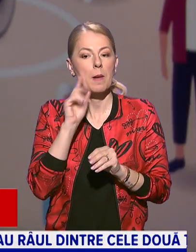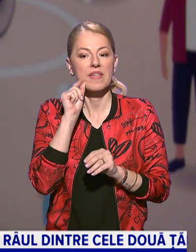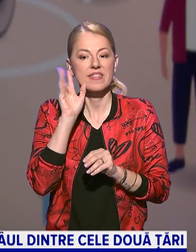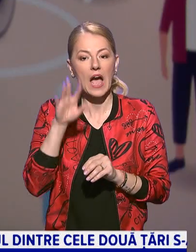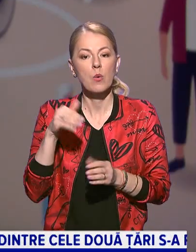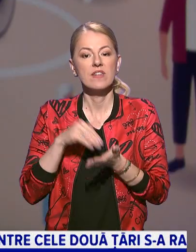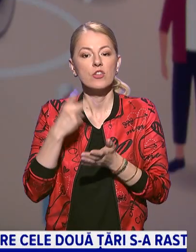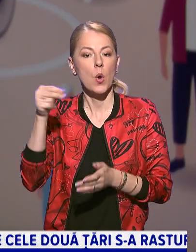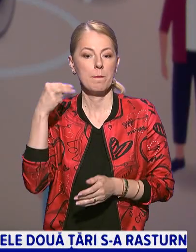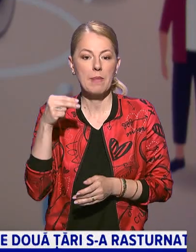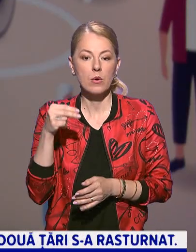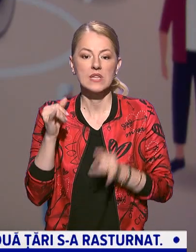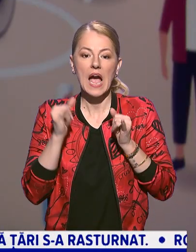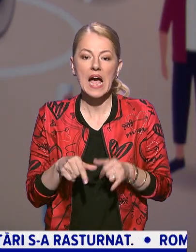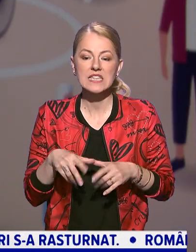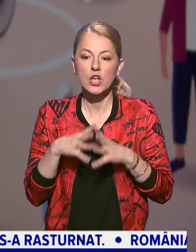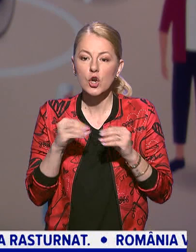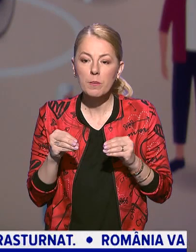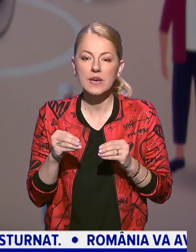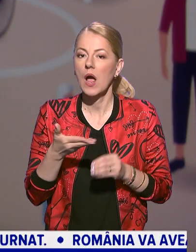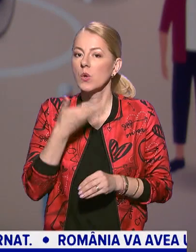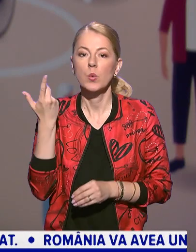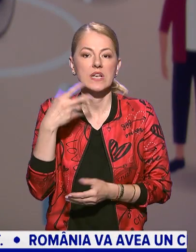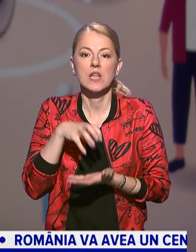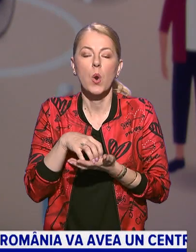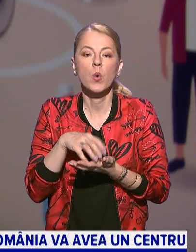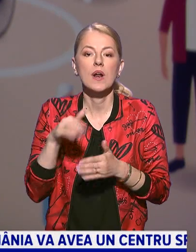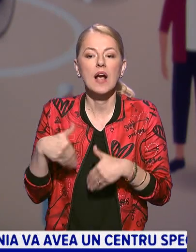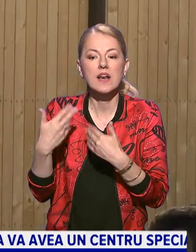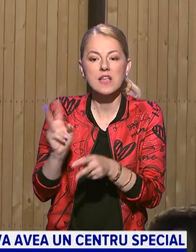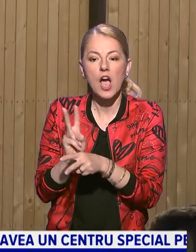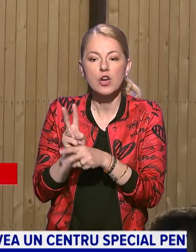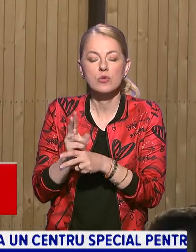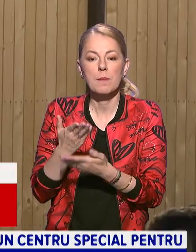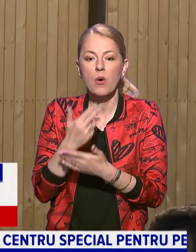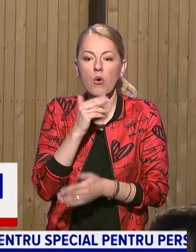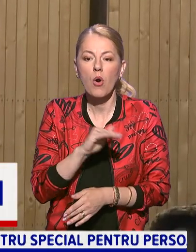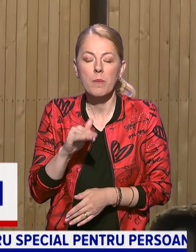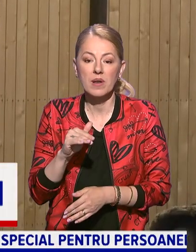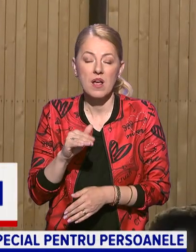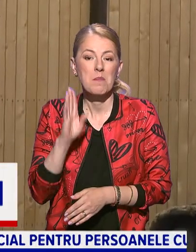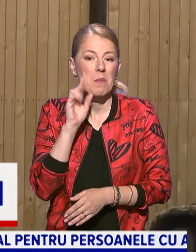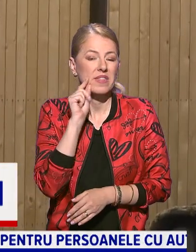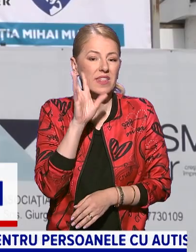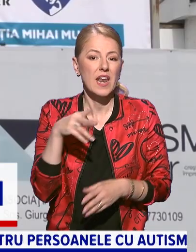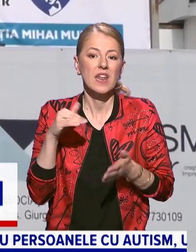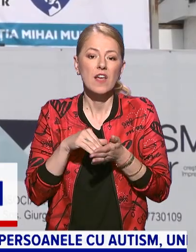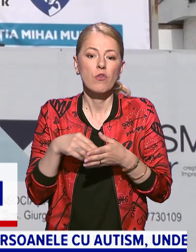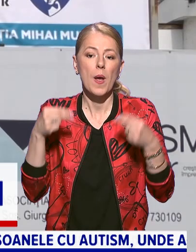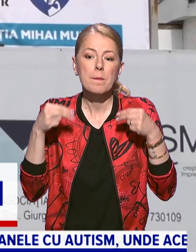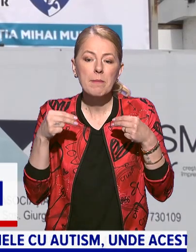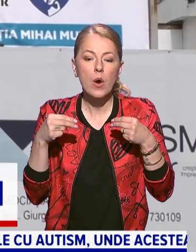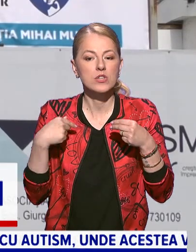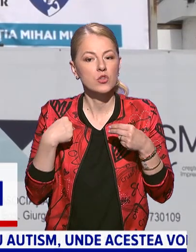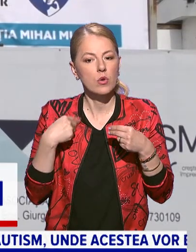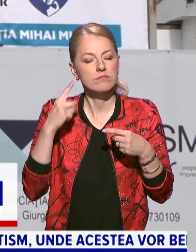pauză, iar astăzi în România nu cred că există locuri care să ofere acea pauză de care părinții au nevoie. Abordarea este total